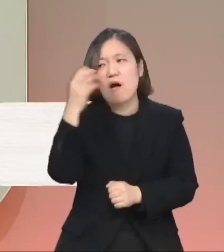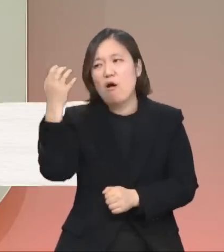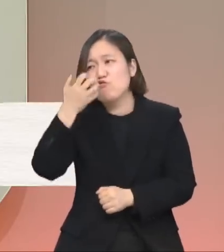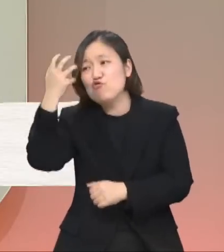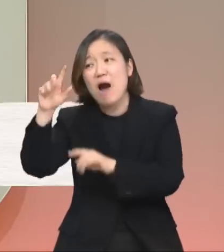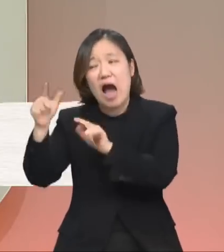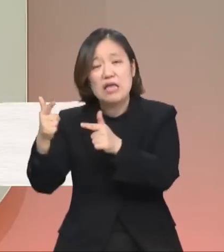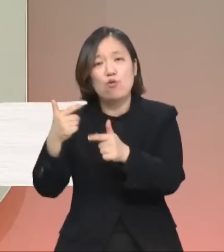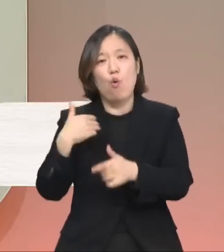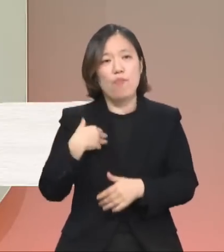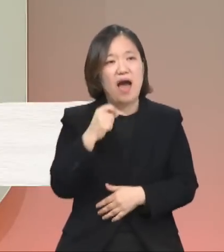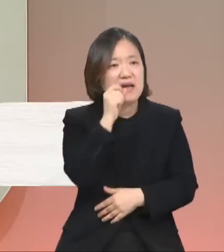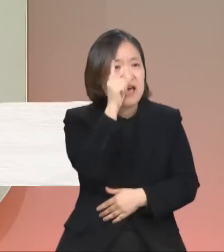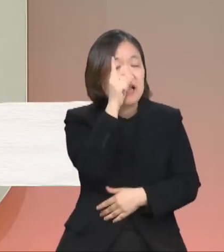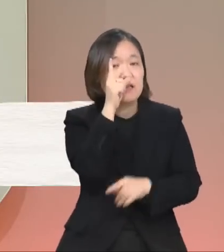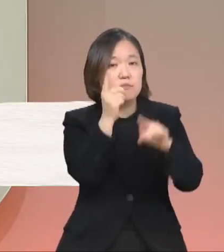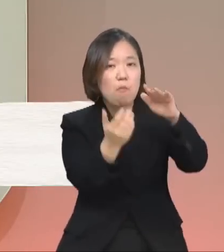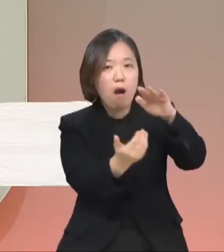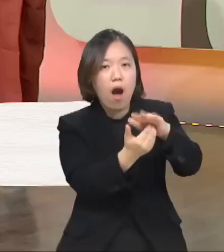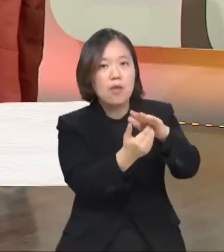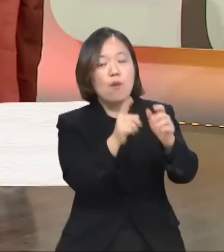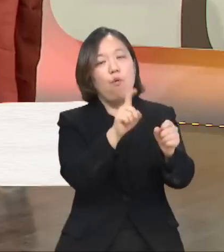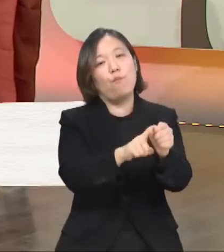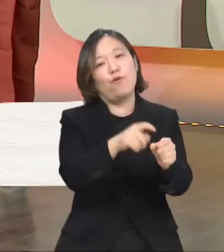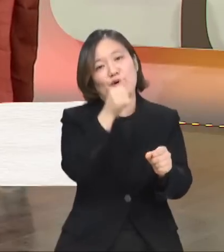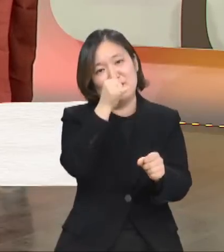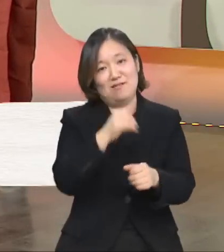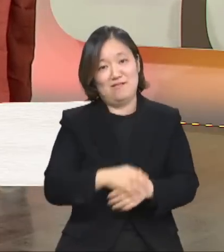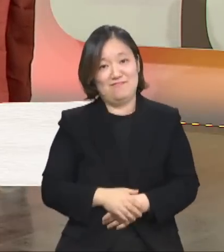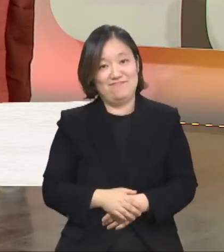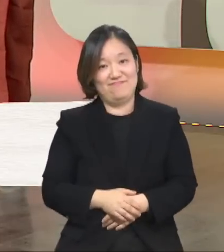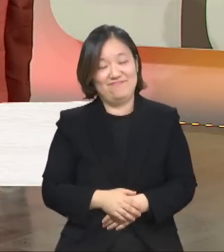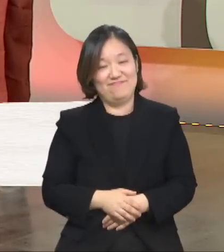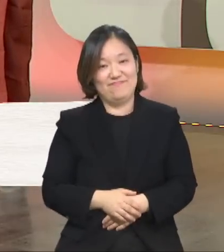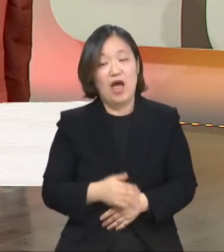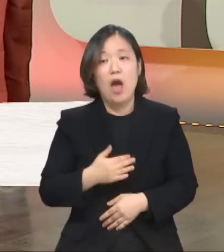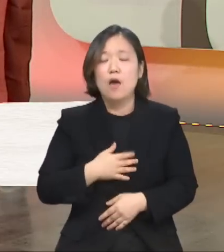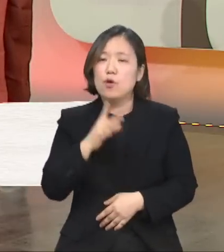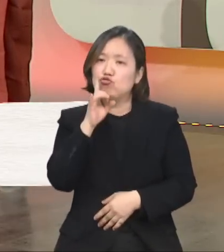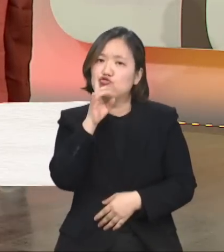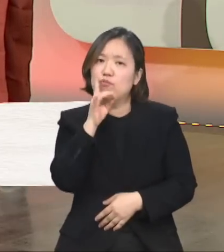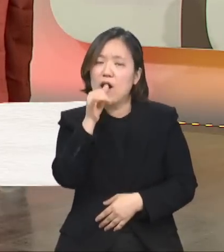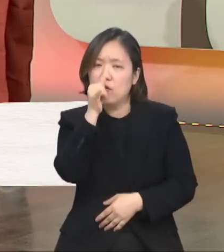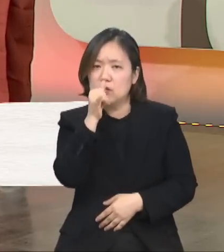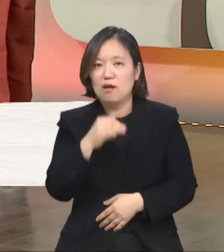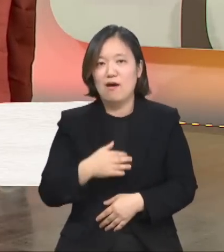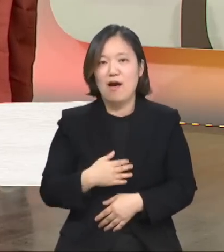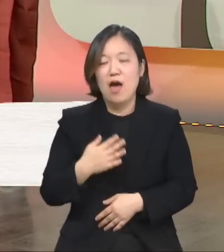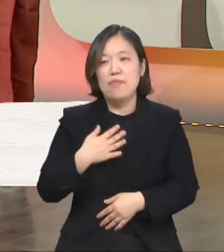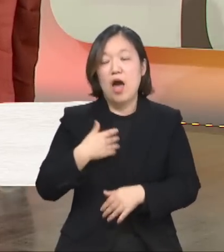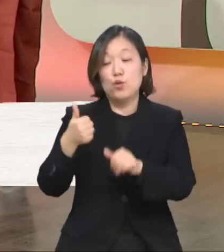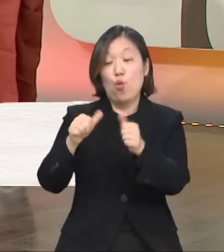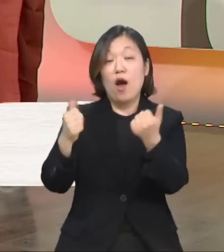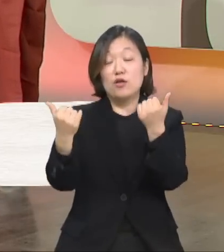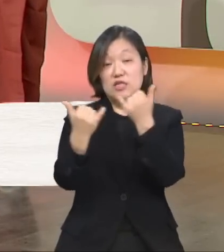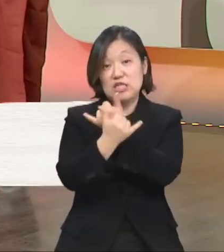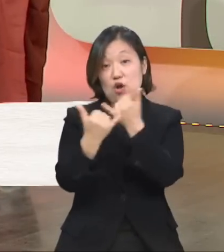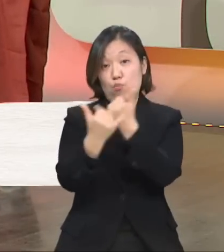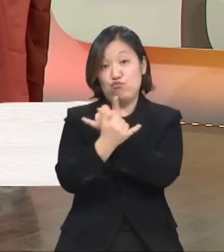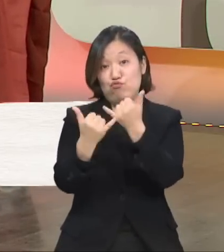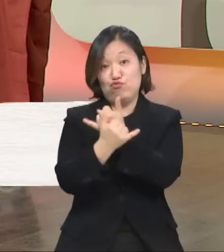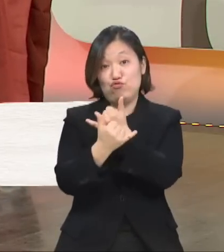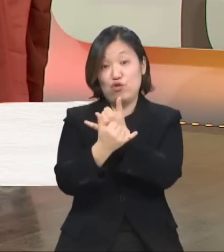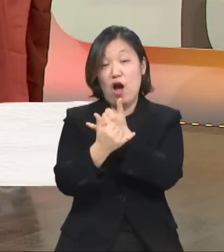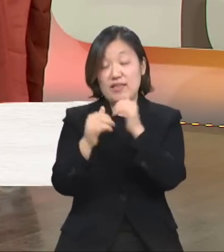질문이 하나 있습니다 돌아가신 친척분의 길 전날에 관명진언을